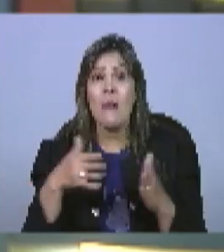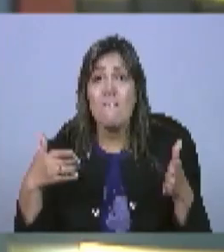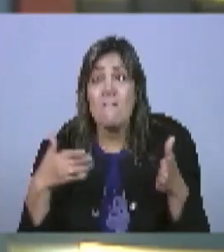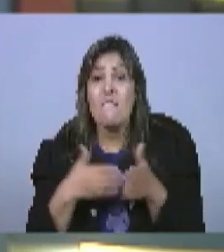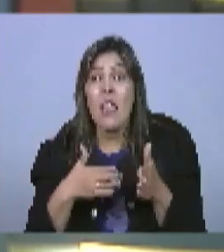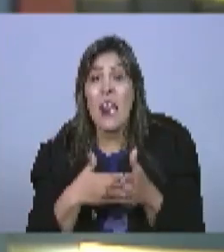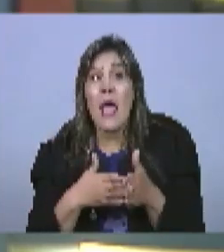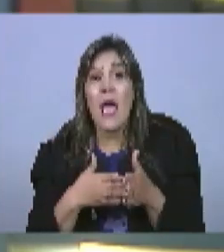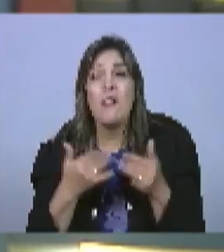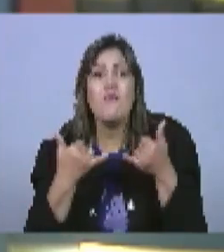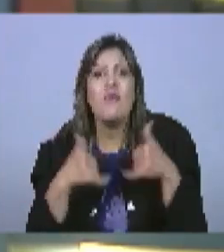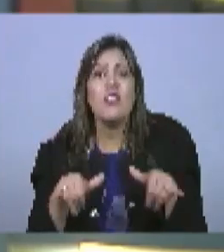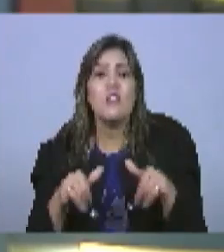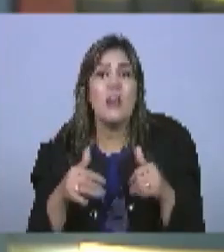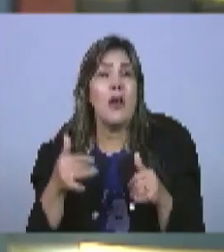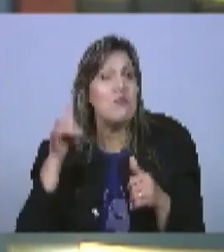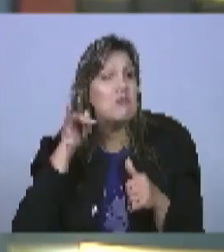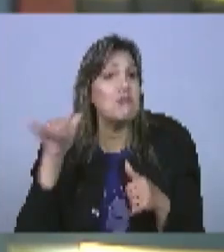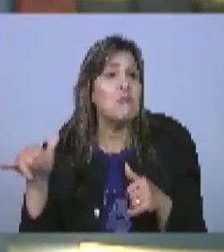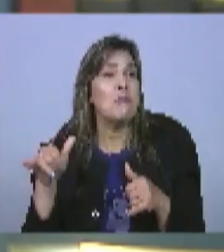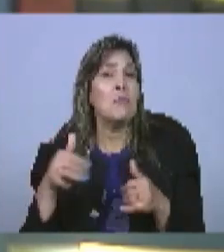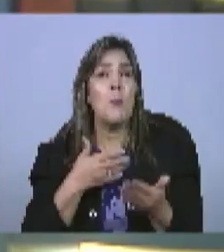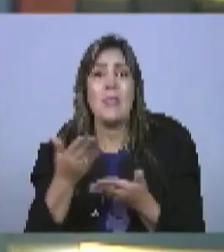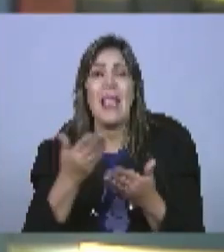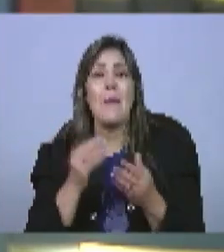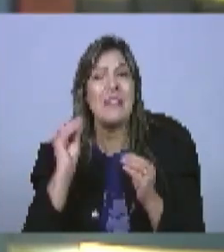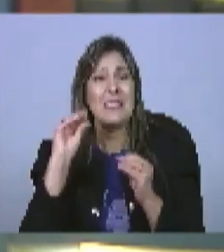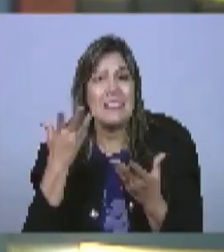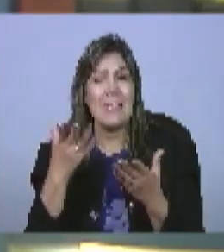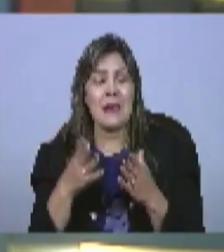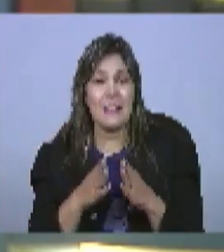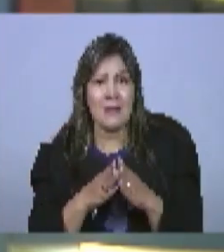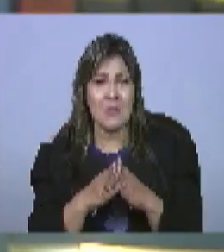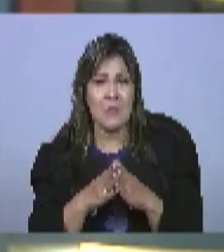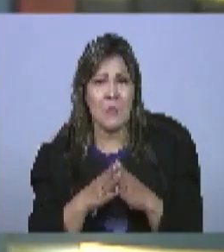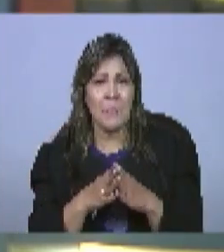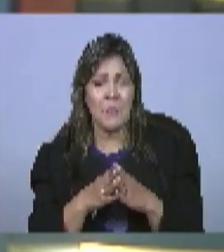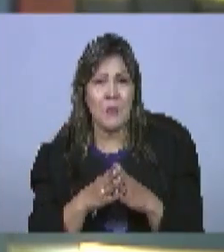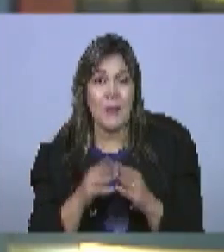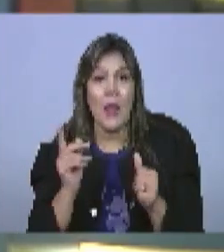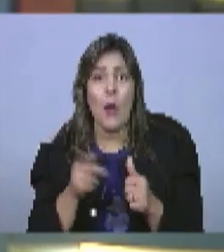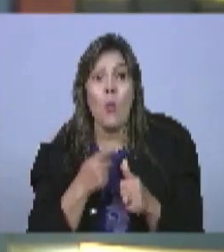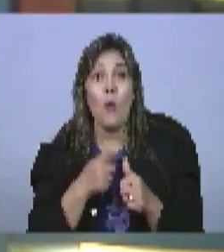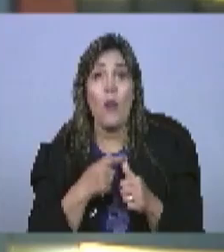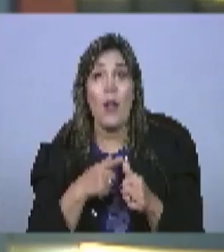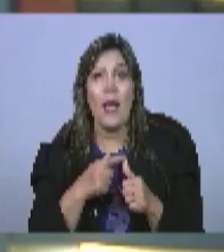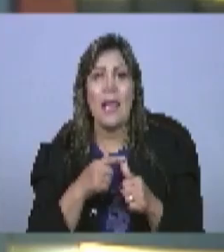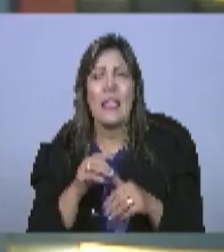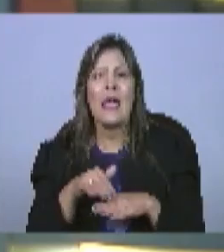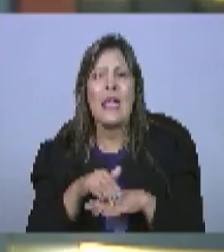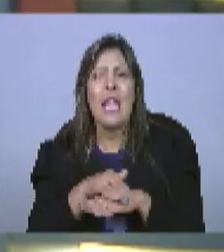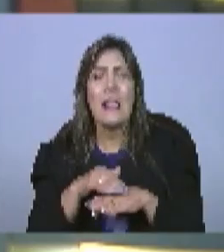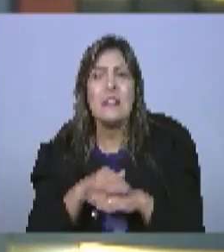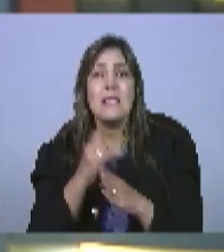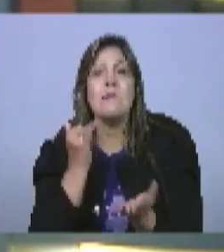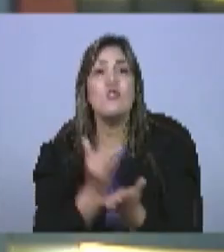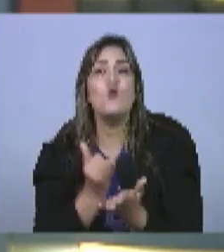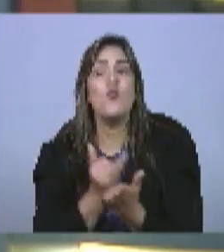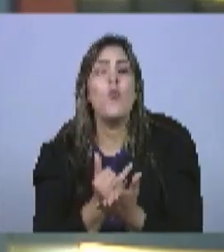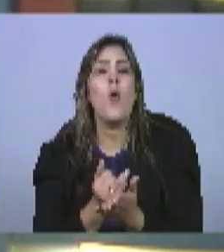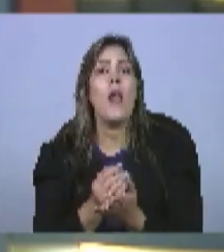الى الشخصيه المستهتره طب احنا نتعامل معاه ازاي اول حاجه لازم احسسه دايما